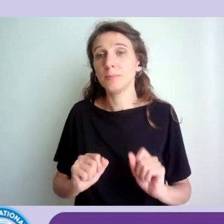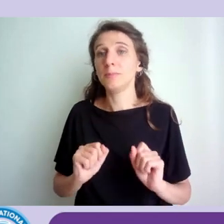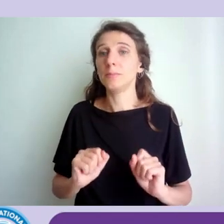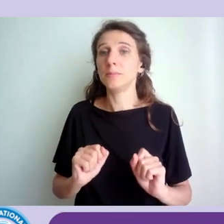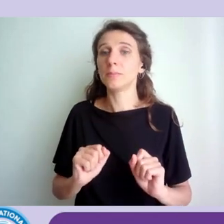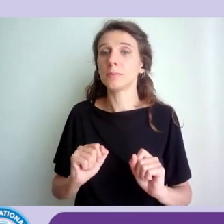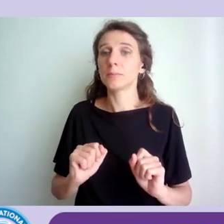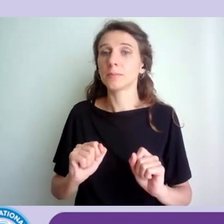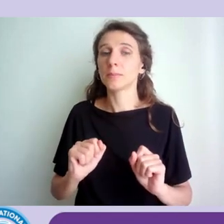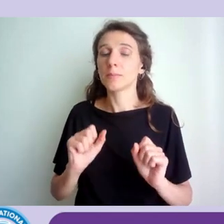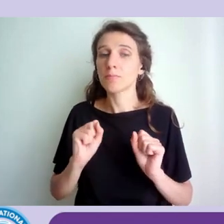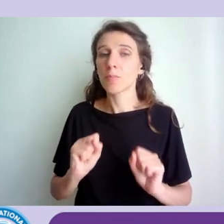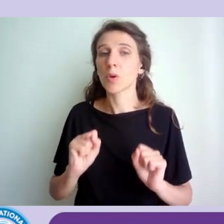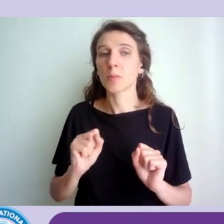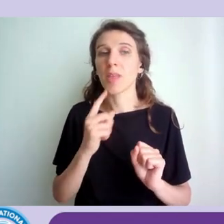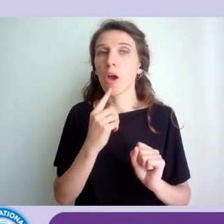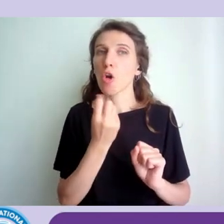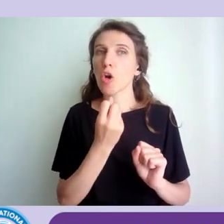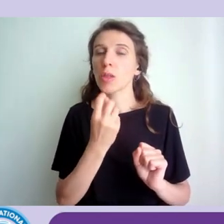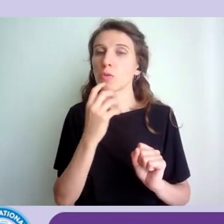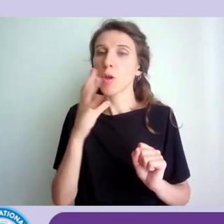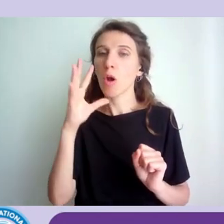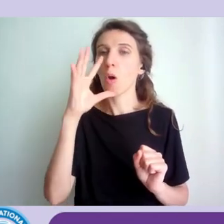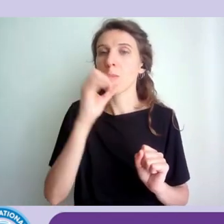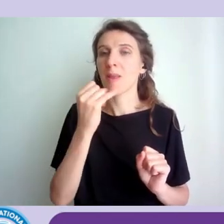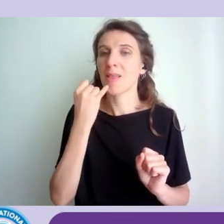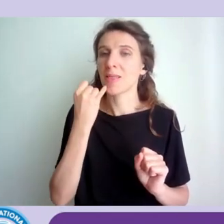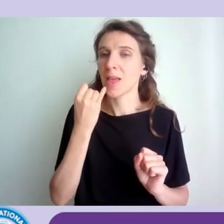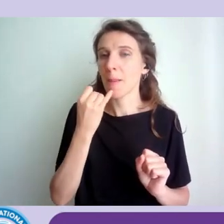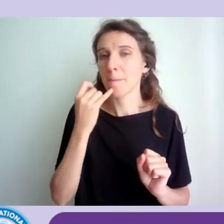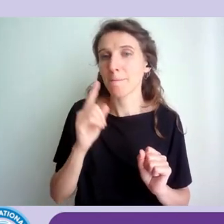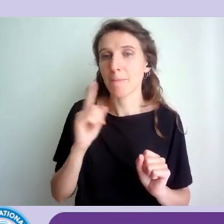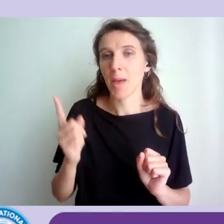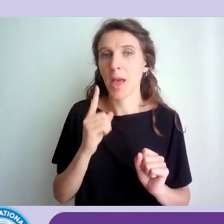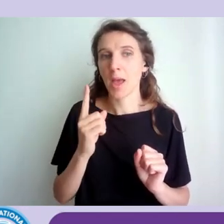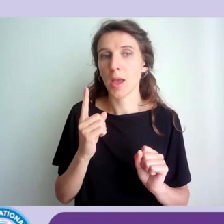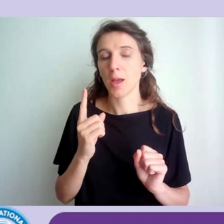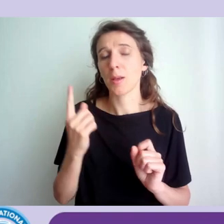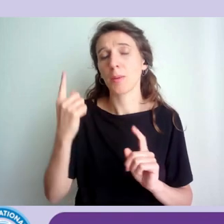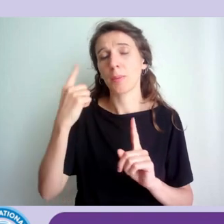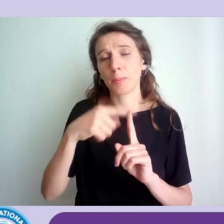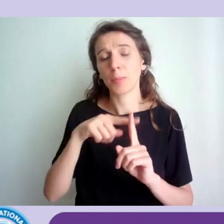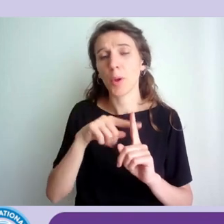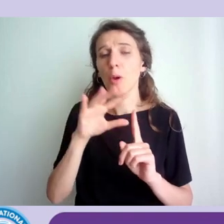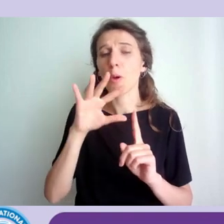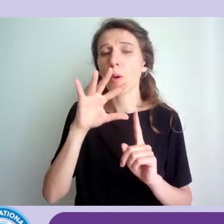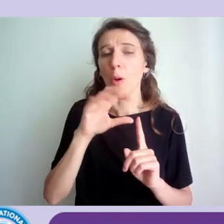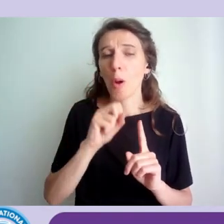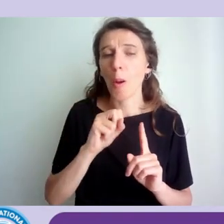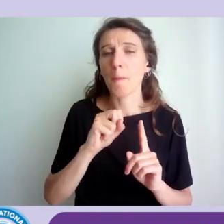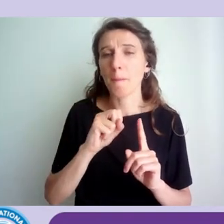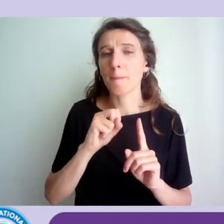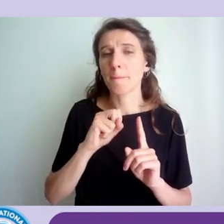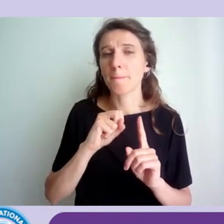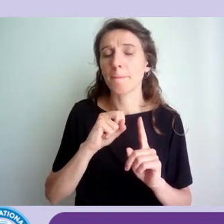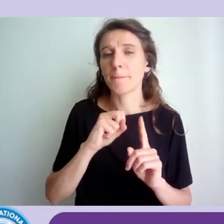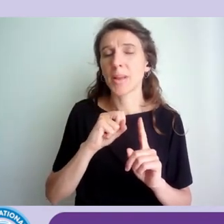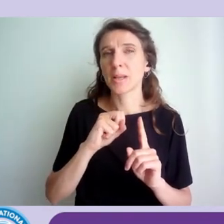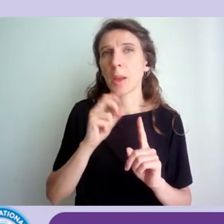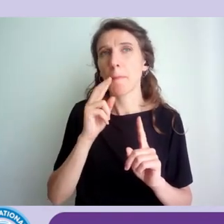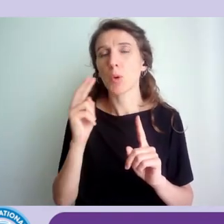comprensibili i contenuti e da renderli soprattutto comprensibili con una sequenza